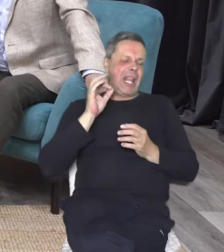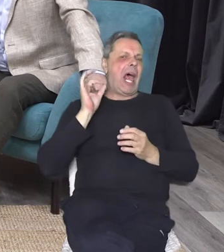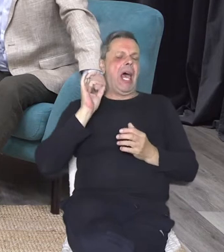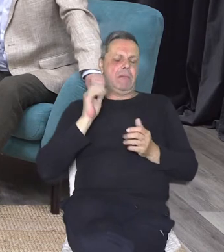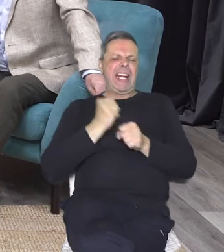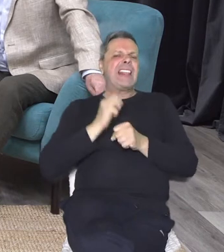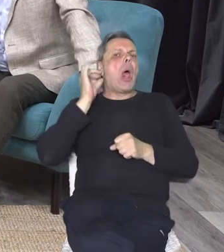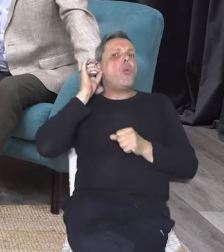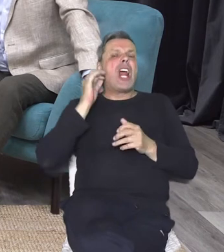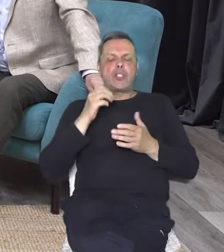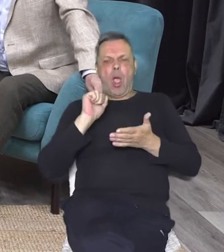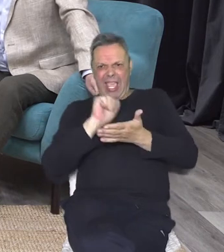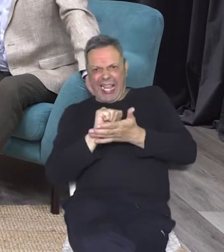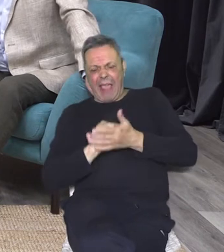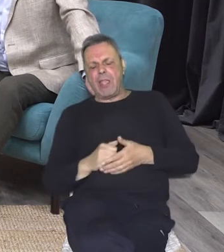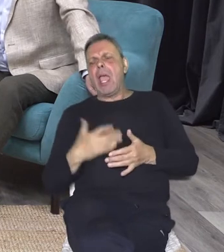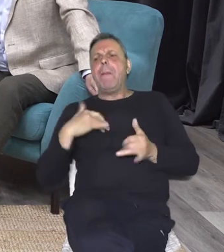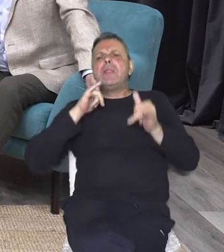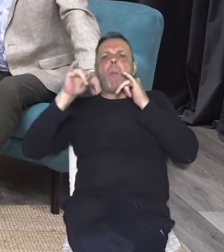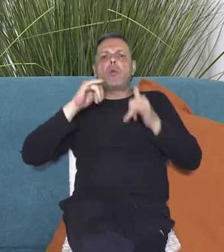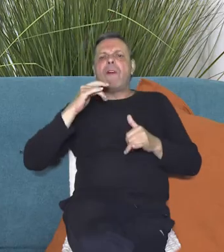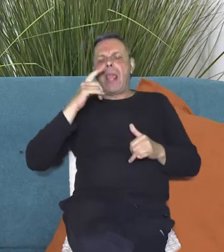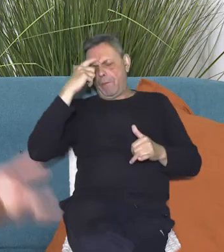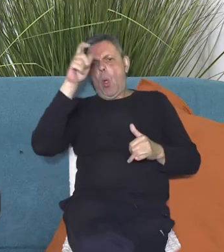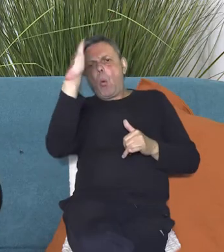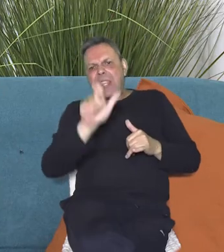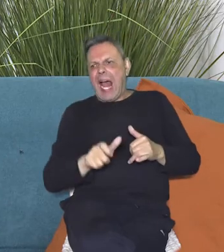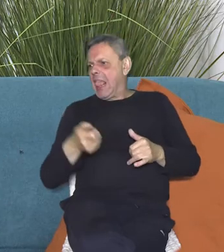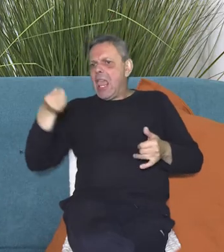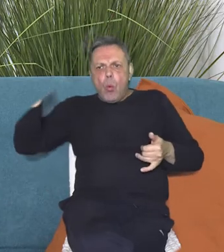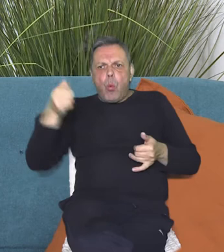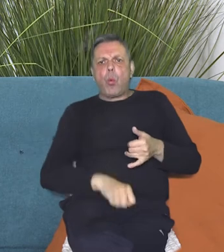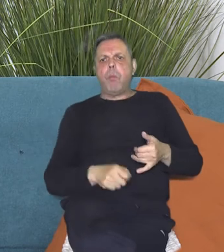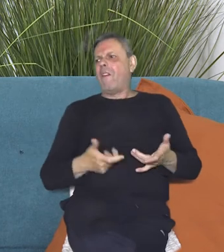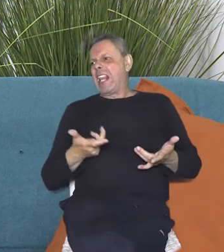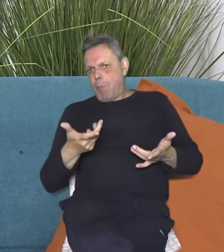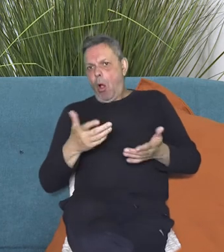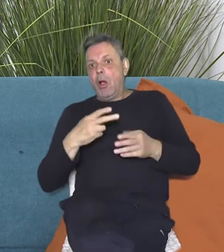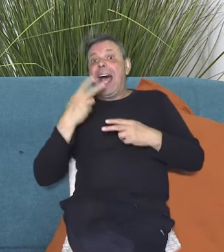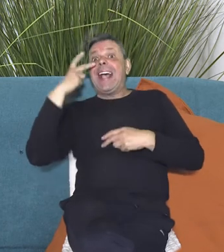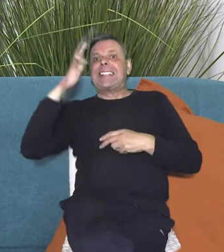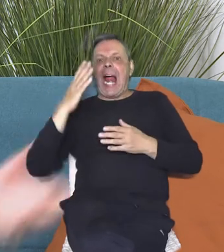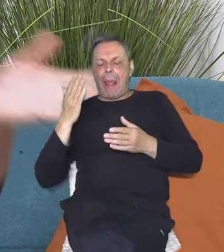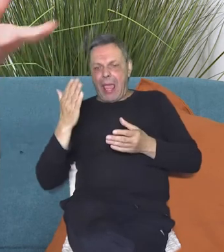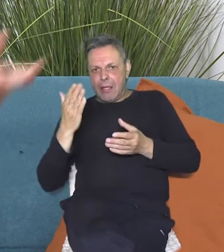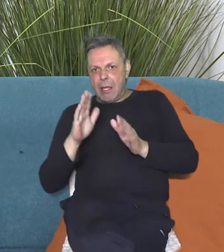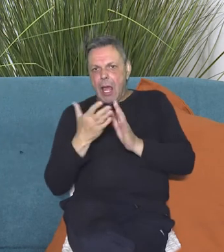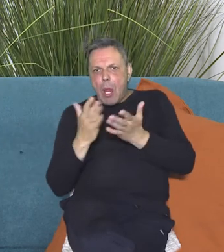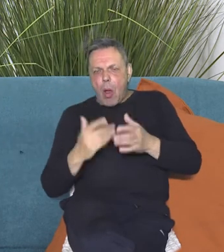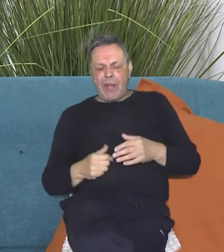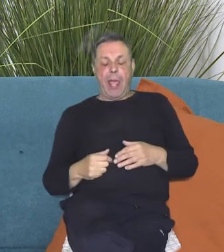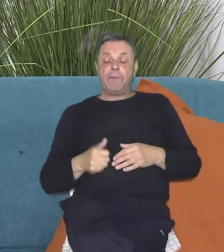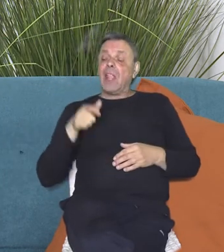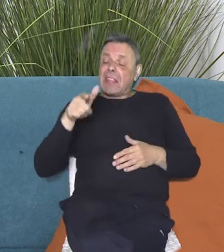reviji i počela pratiti modu, onda smo putovali u Italiju pa smo si kupovali te stvari da možemo pratiti. I tako sam počela